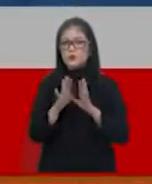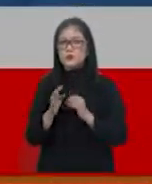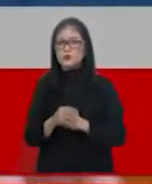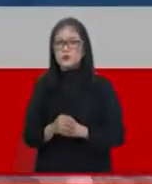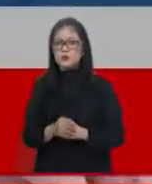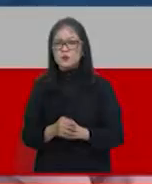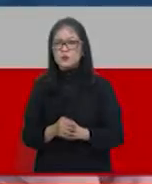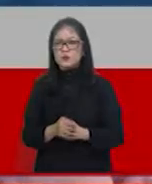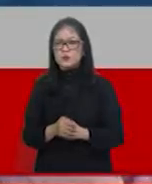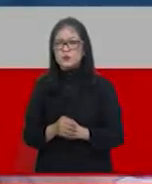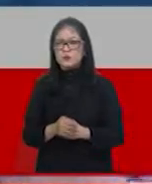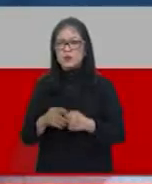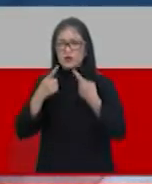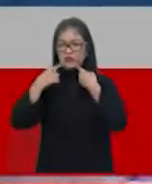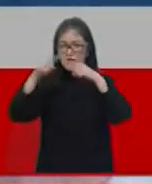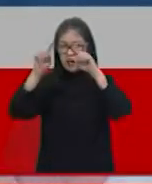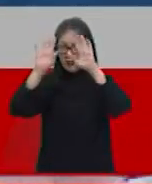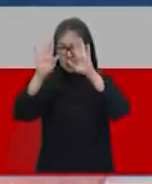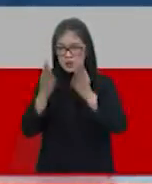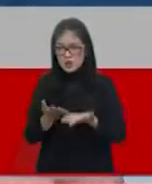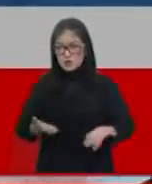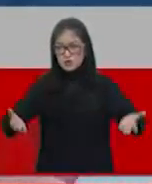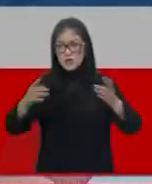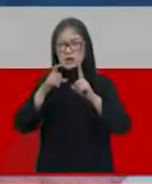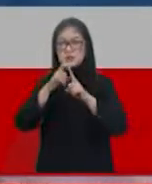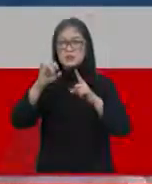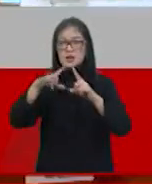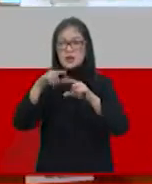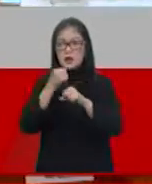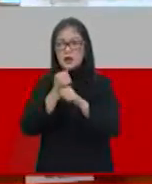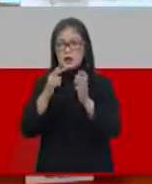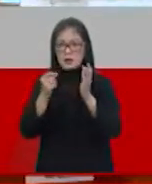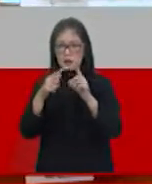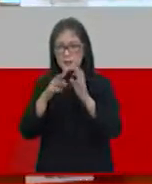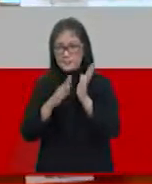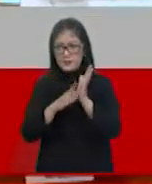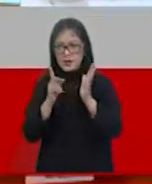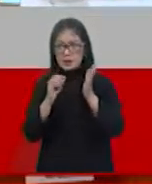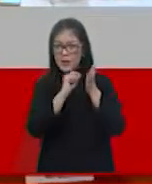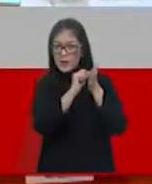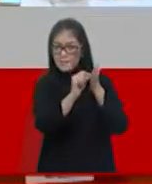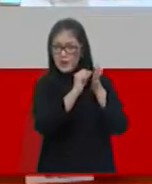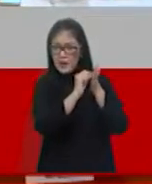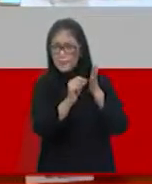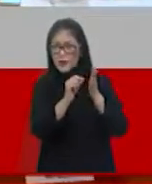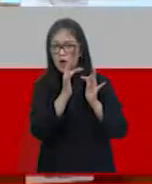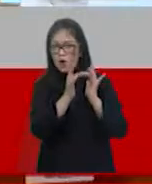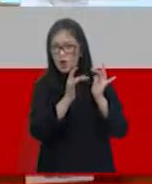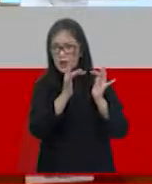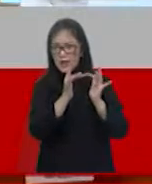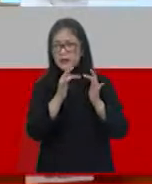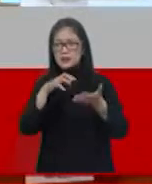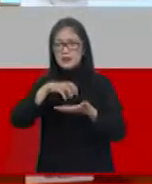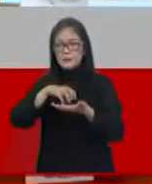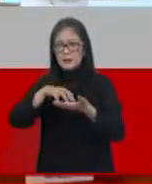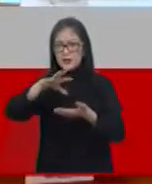di media sosial. Dalam diagram tersebut memperlihatkan nama sejumlah jenderal dalam kegiatan judi online di beberapa daerah. Dalam diagram